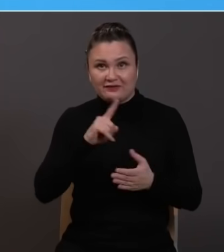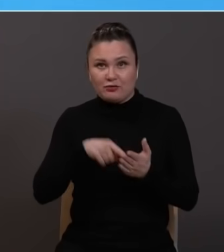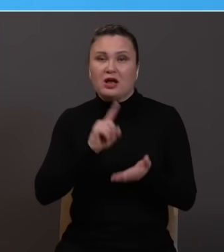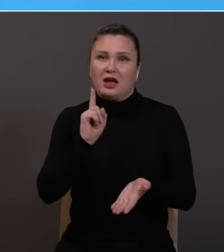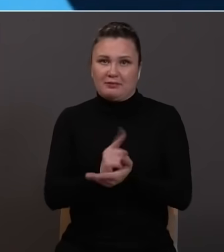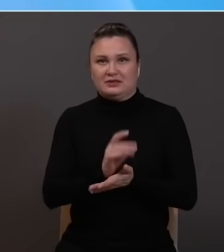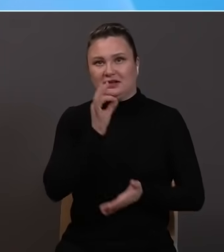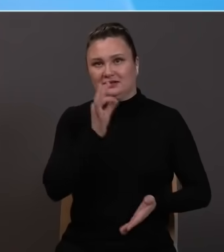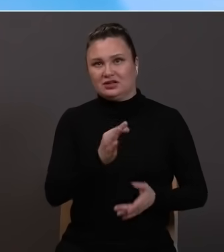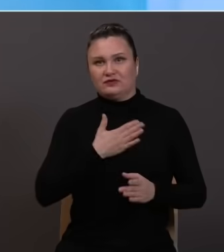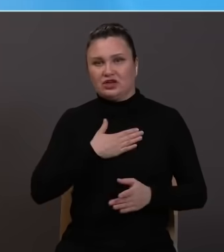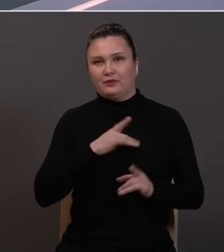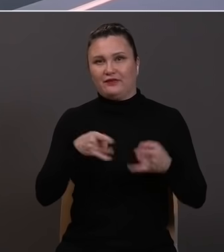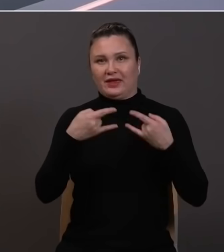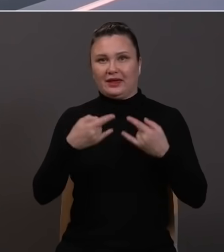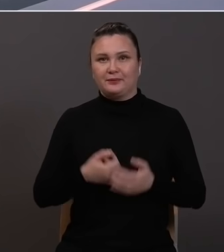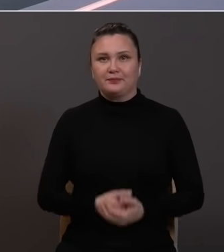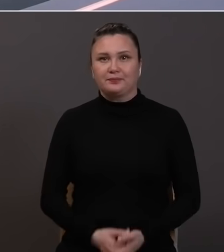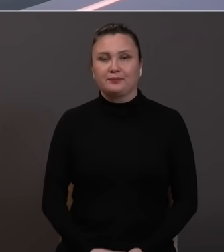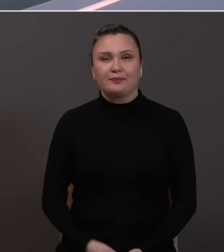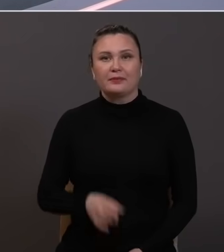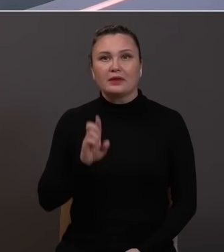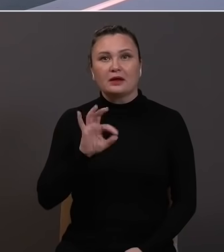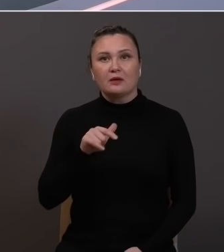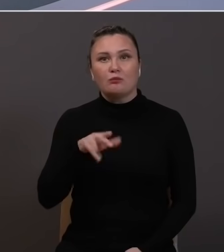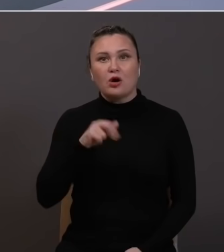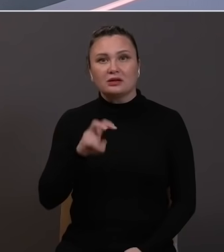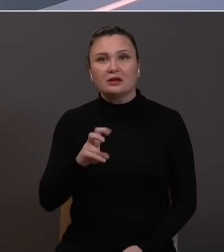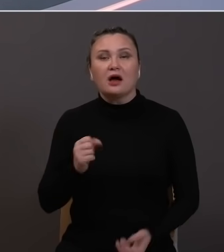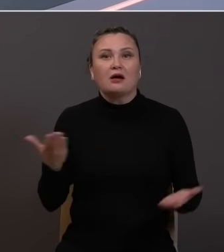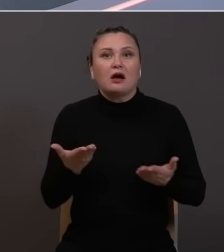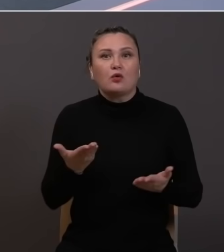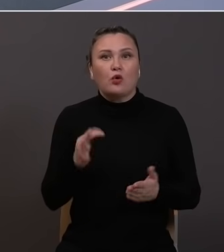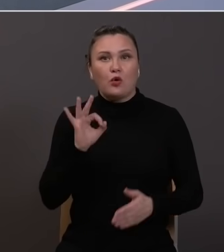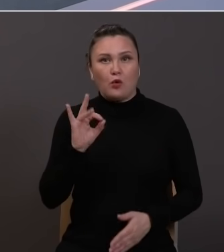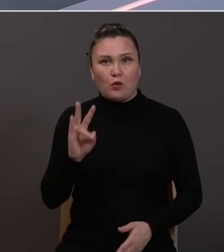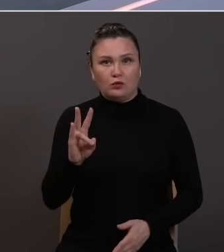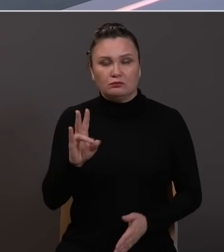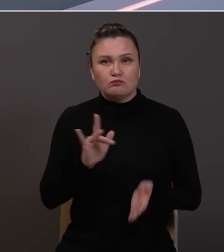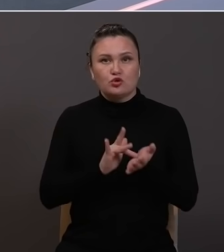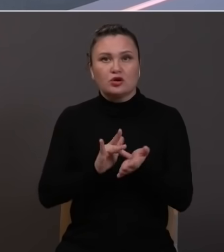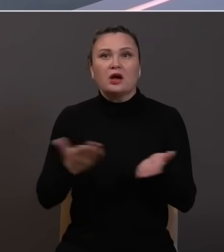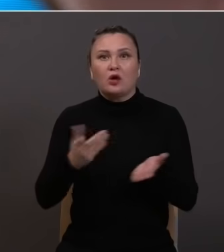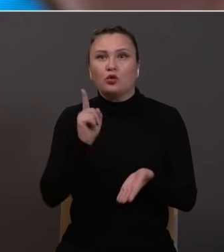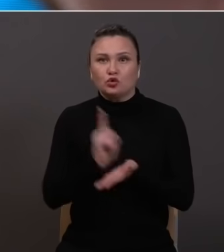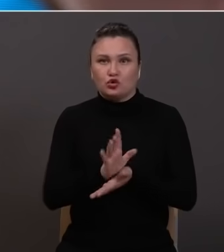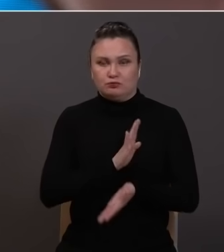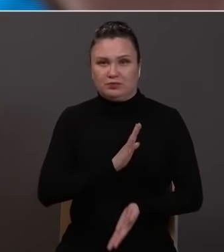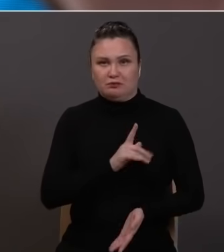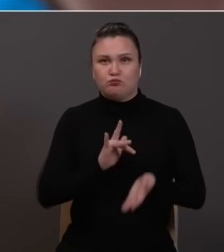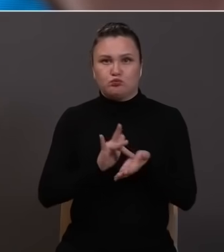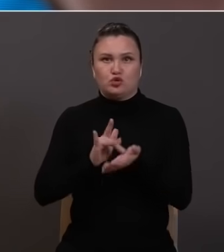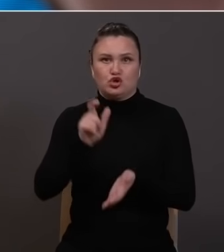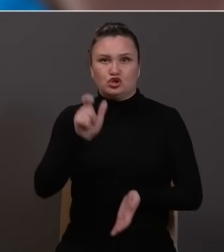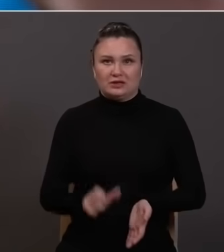в нашем эфире. Богдан, а скажите, какой он путешественник? Какой он должен быть? Какими качествами